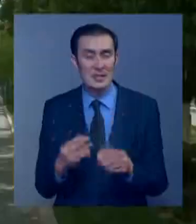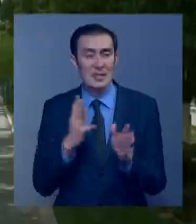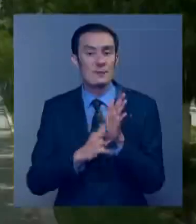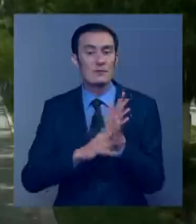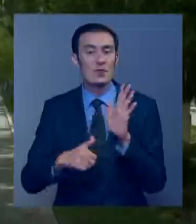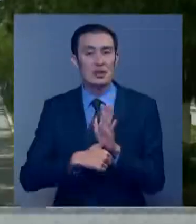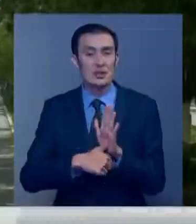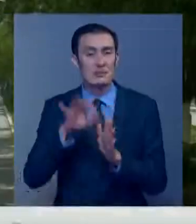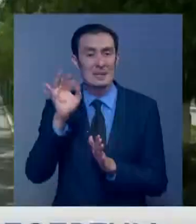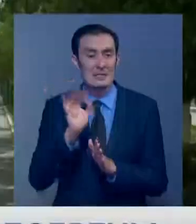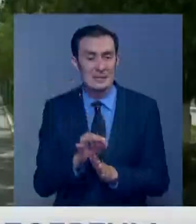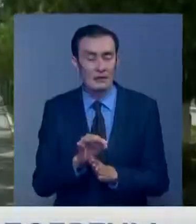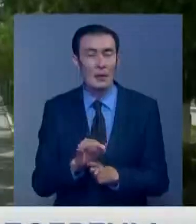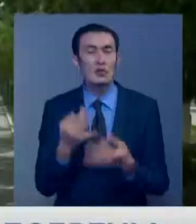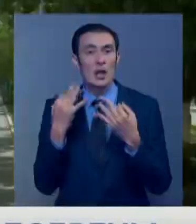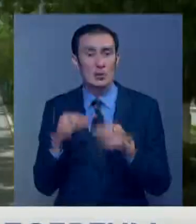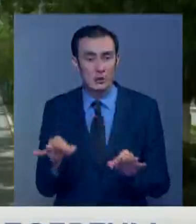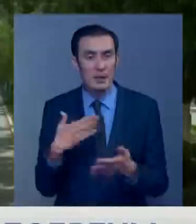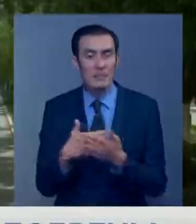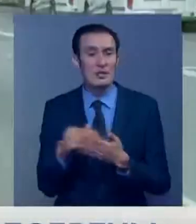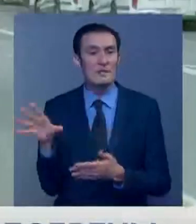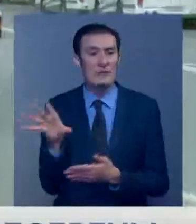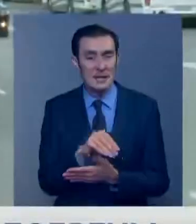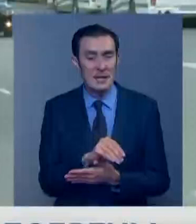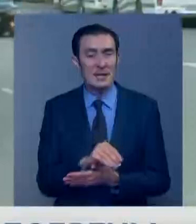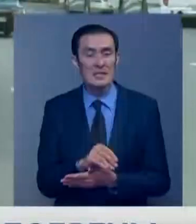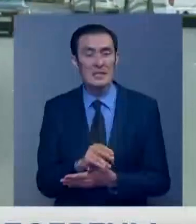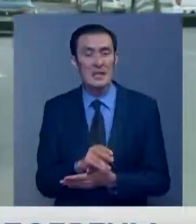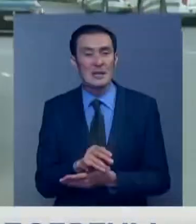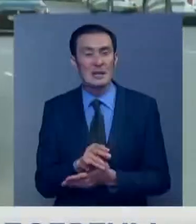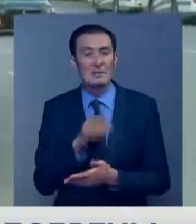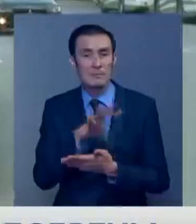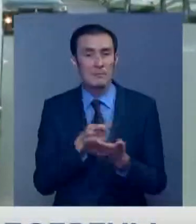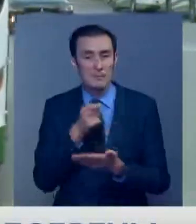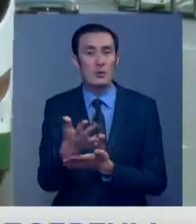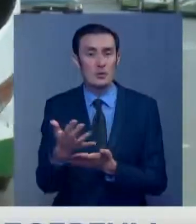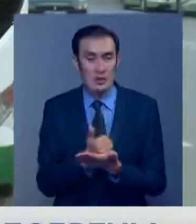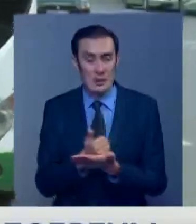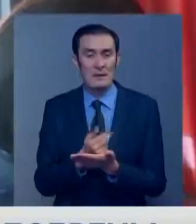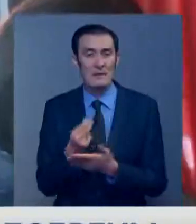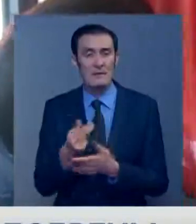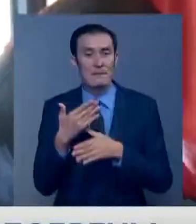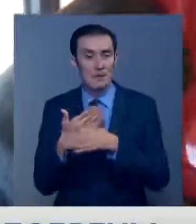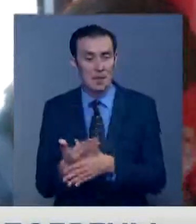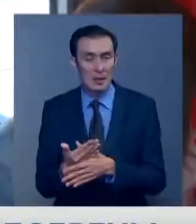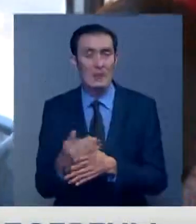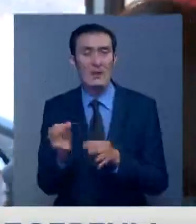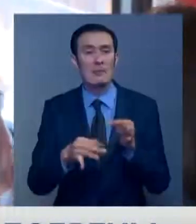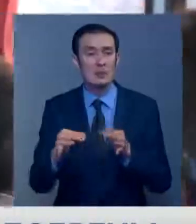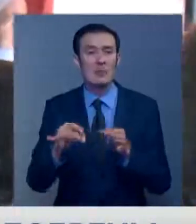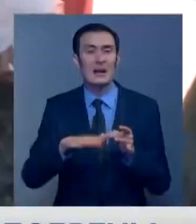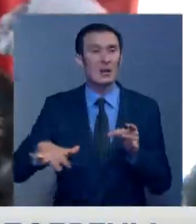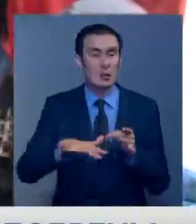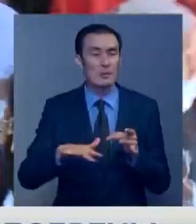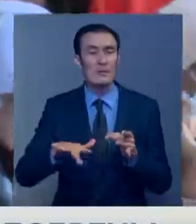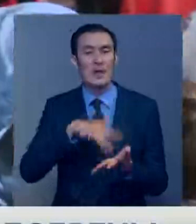день 96% из них одобрены. Почти все из заявивших о потере дохода получили назначенные выплаты. На областном, районном